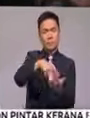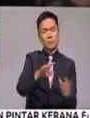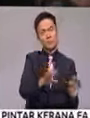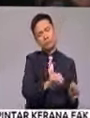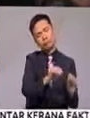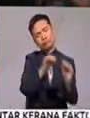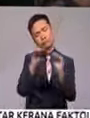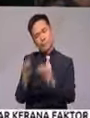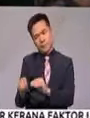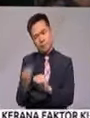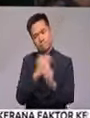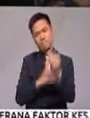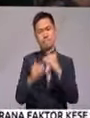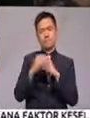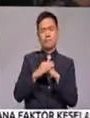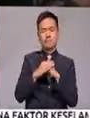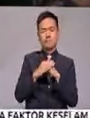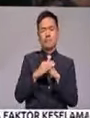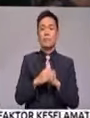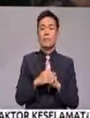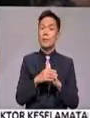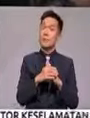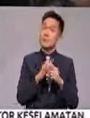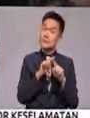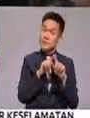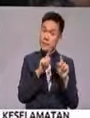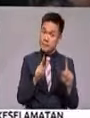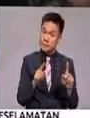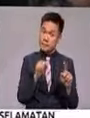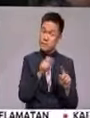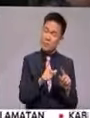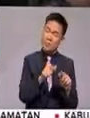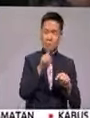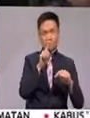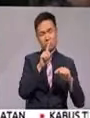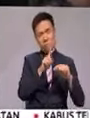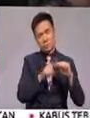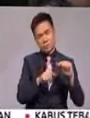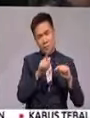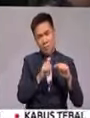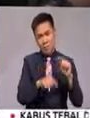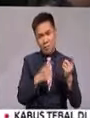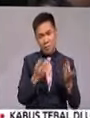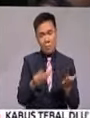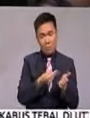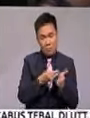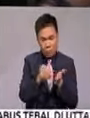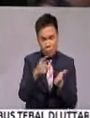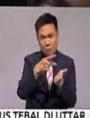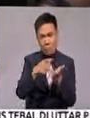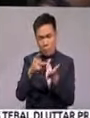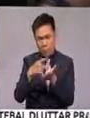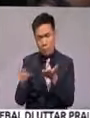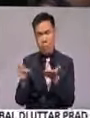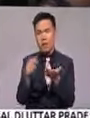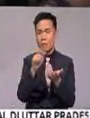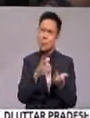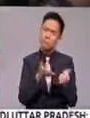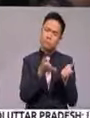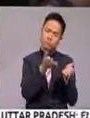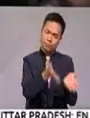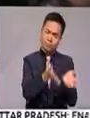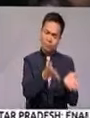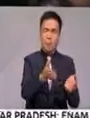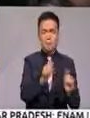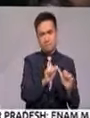Tapi sekiranya masih lagi dalam keadaan yang tak mampu berbuat demikian, maka mereka akan dibenarkan untuk duduk di